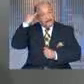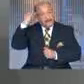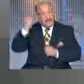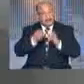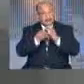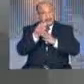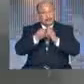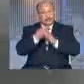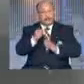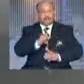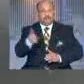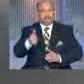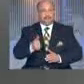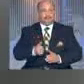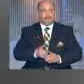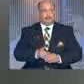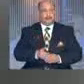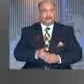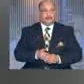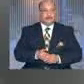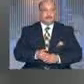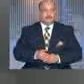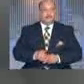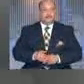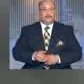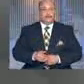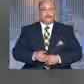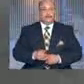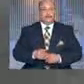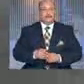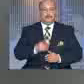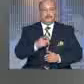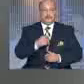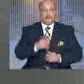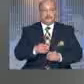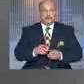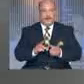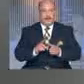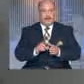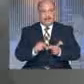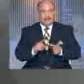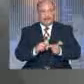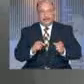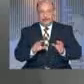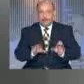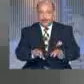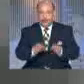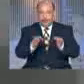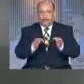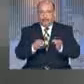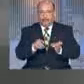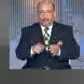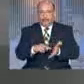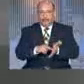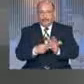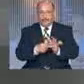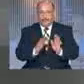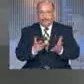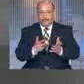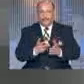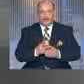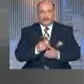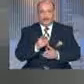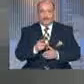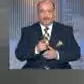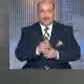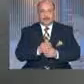ولا قهوة، ويعطيهم على التمبيراتور وكيف يتعبى الكاس، يعطيهم سينيال يقول لهم راهو الكاس تعبى، ويقولوا اسكو ينجم